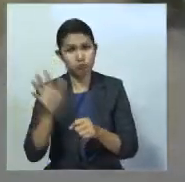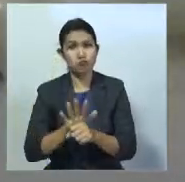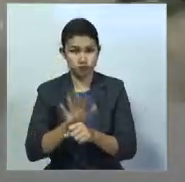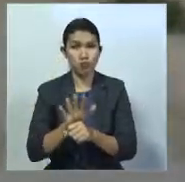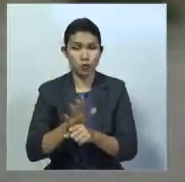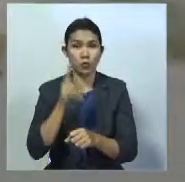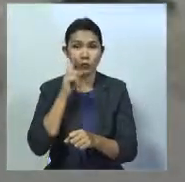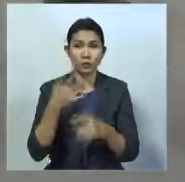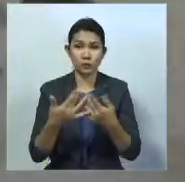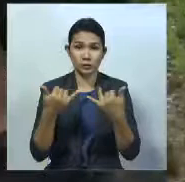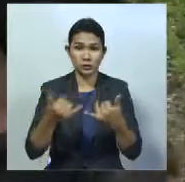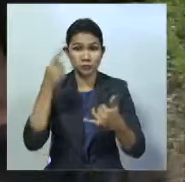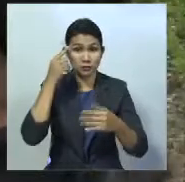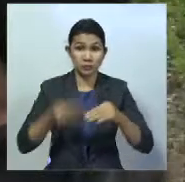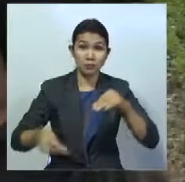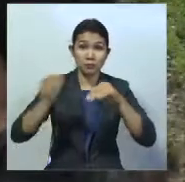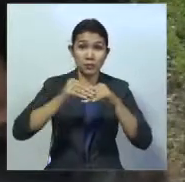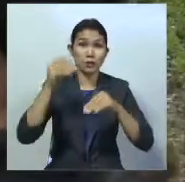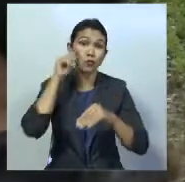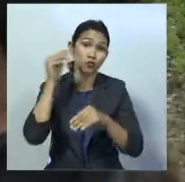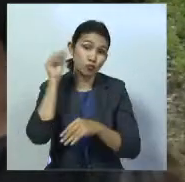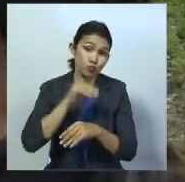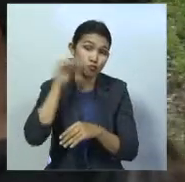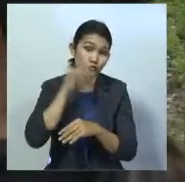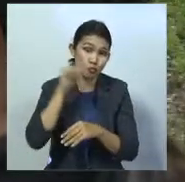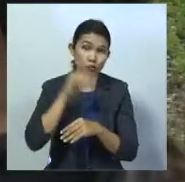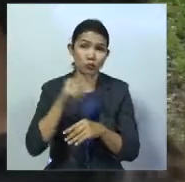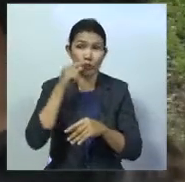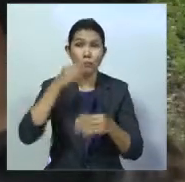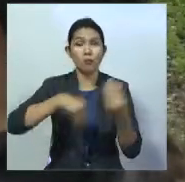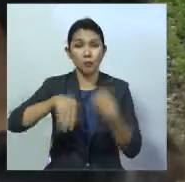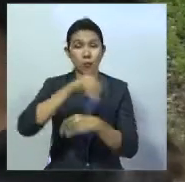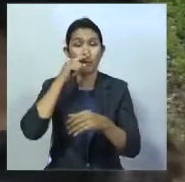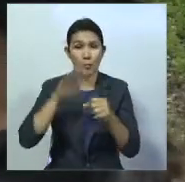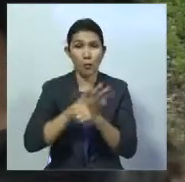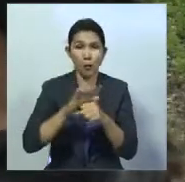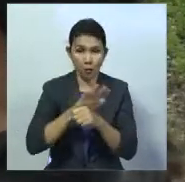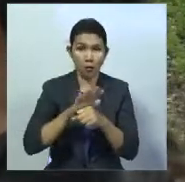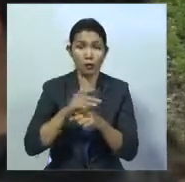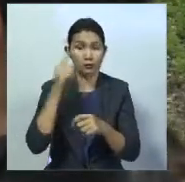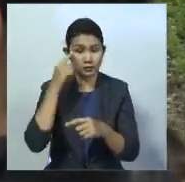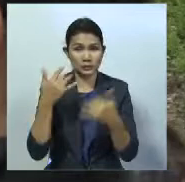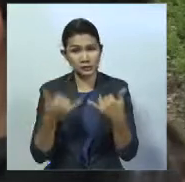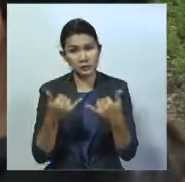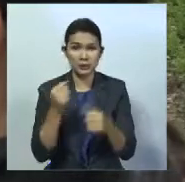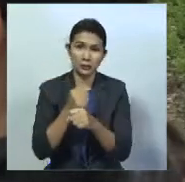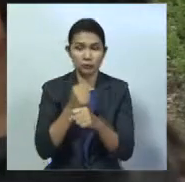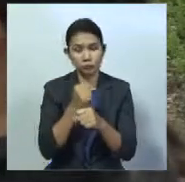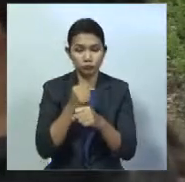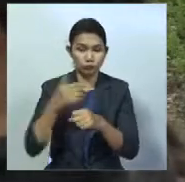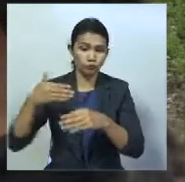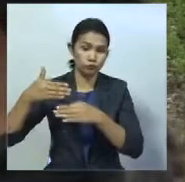ปริมาณน้ำอ่างเก็บน้ำห้วยเสนงเพิ่มขึ้นทุกวันทุกวันนะครับมีเพียงพอที่จะใช้ในการประปาในขณะนี้แล้วก็ใช้ต่อเนื่อง